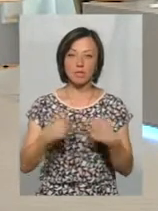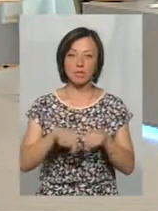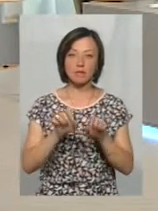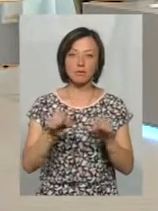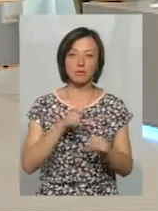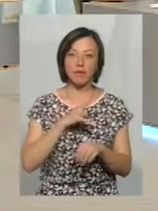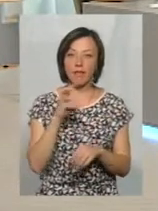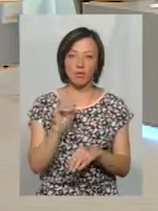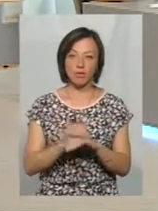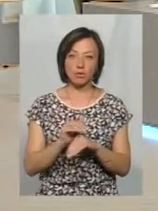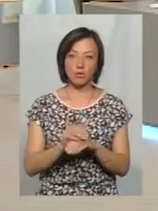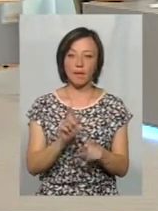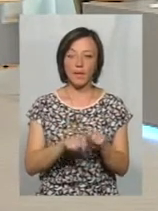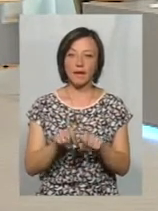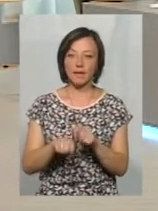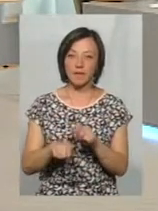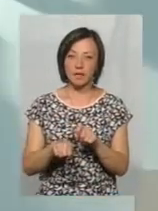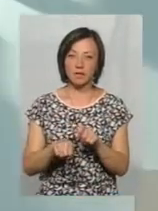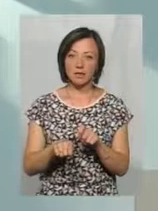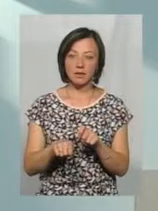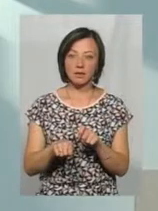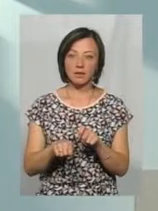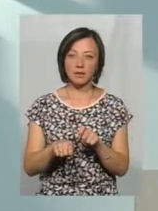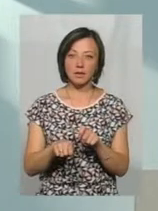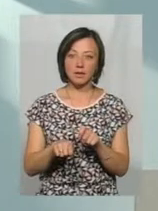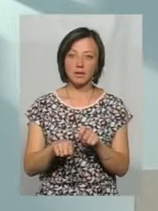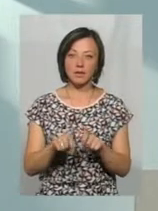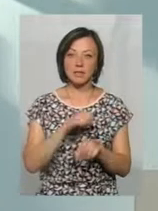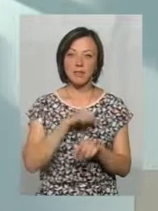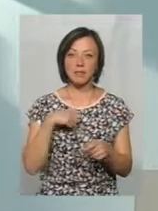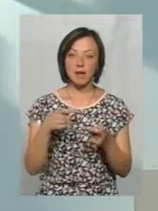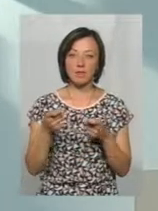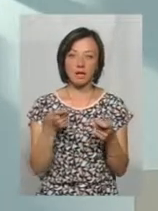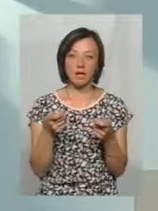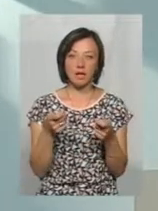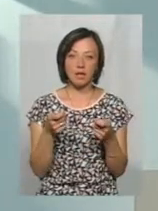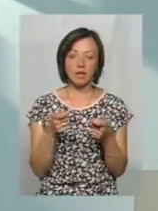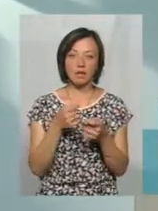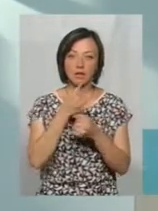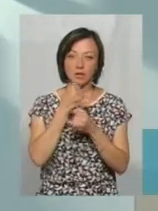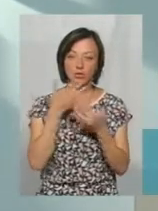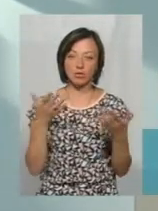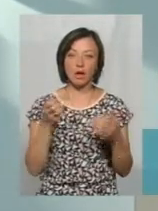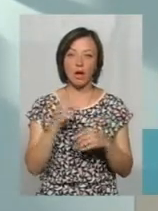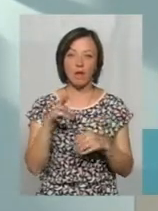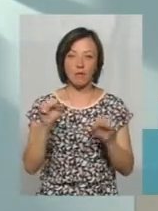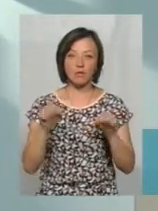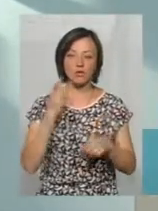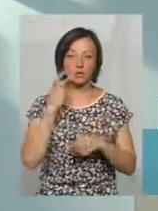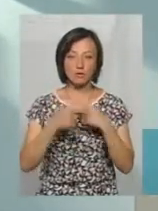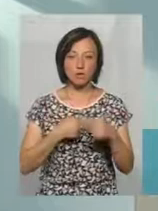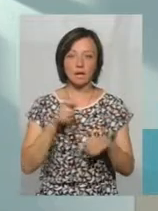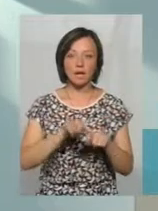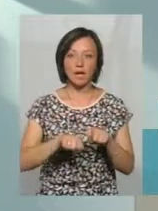бути нефіксоване. Тобто перевірити навіть самі керівники громадської організації не мають змоги. Але, звісно, можна завжди